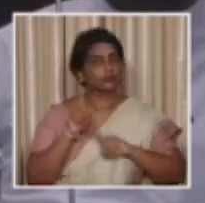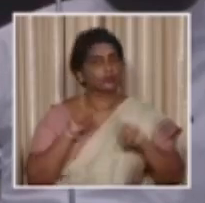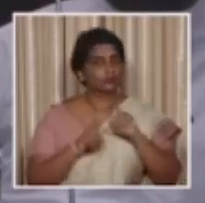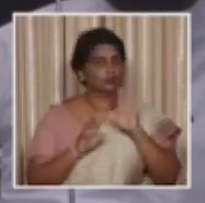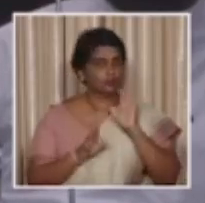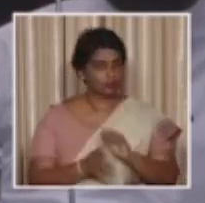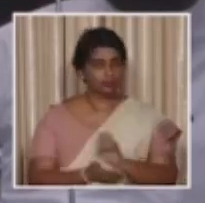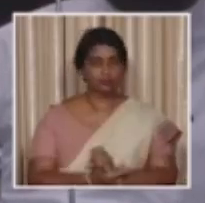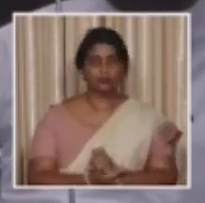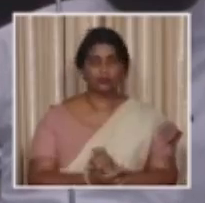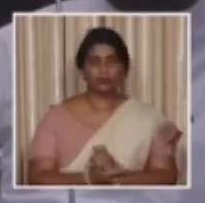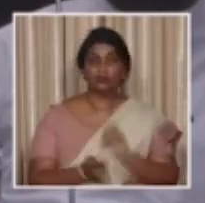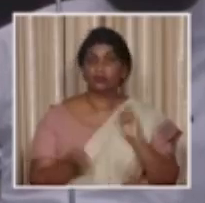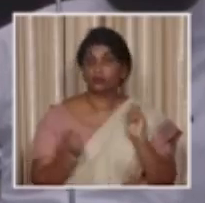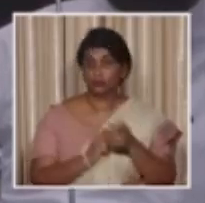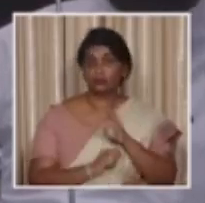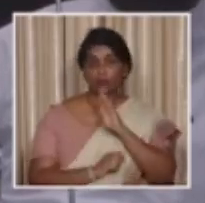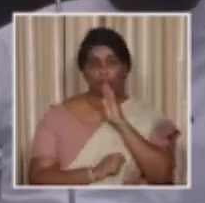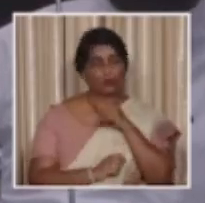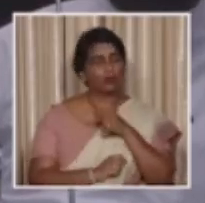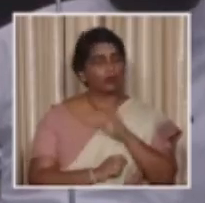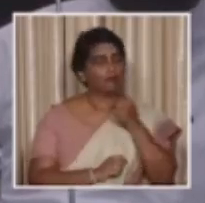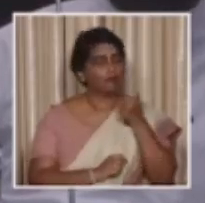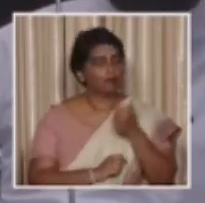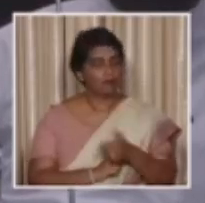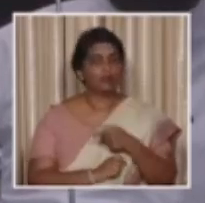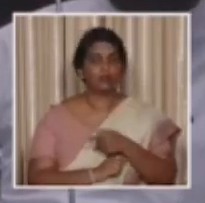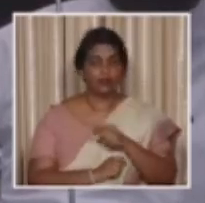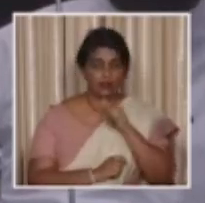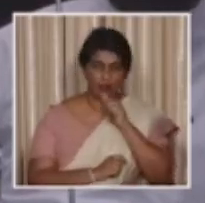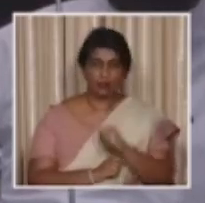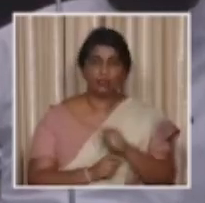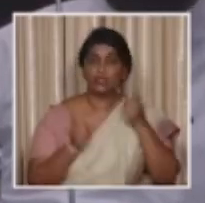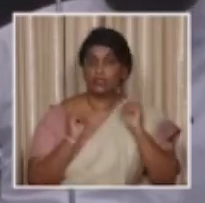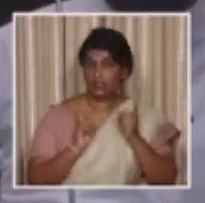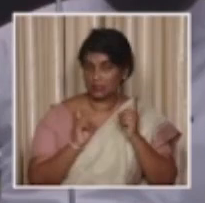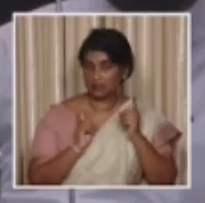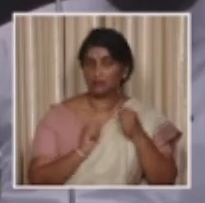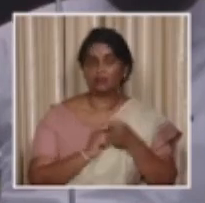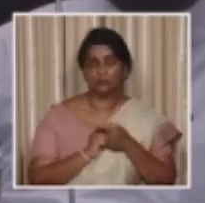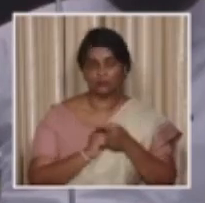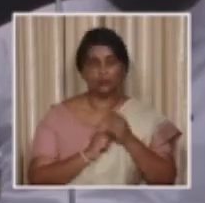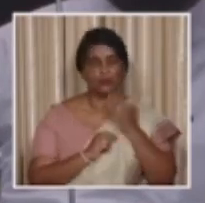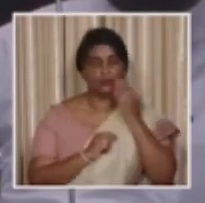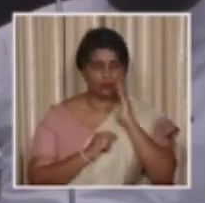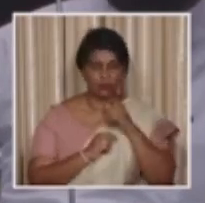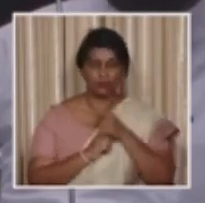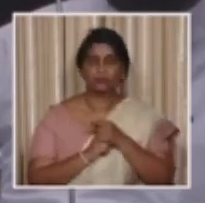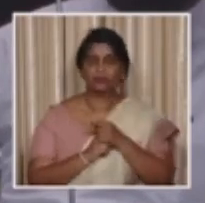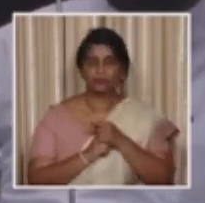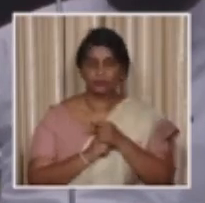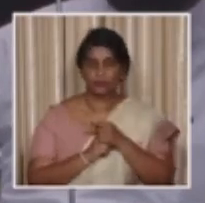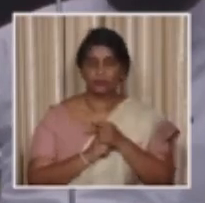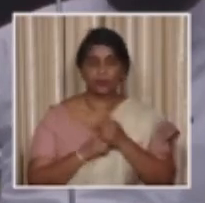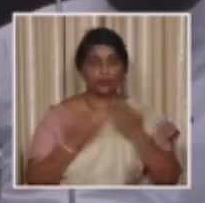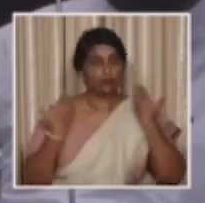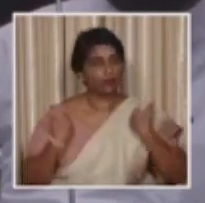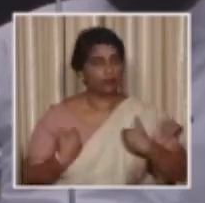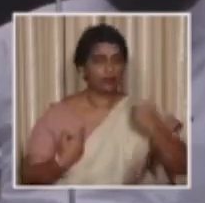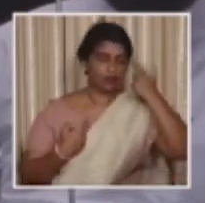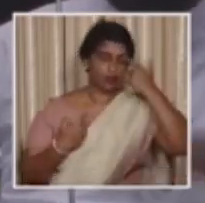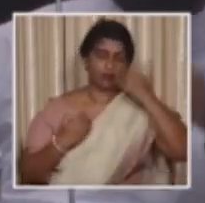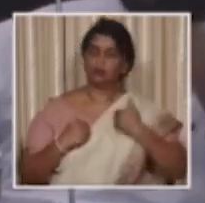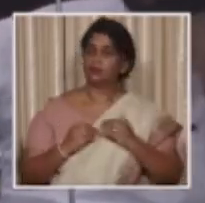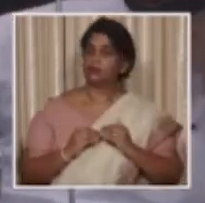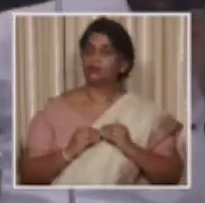సిద్ధ వేళ తిబెనవా క్రికెట్ కియన్నెత్ ఇతామత్ వెదగత్ దేయక్ తమై క్రీడావ సామాన్యయెన్ కాయిక మానసిక